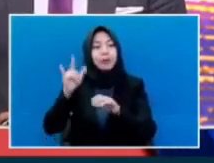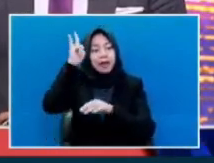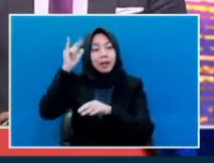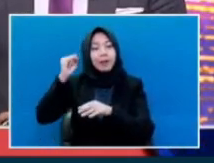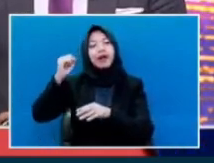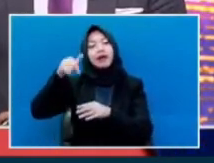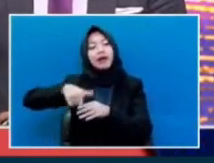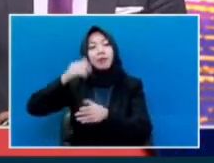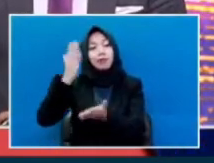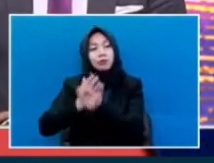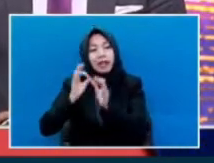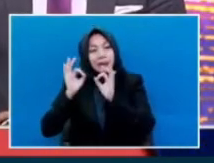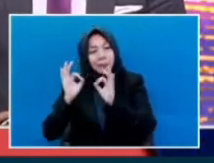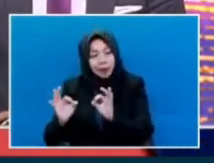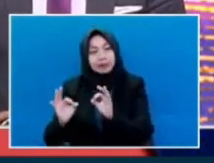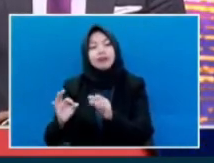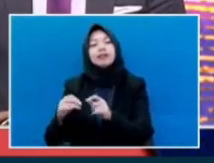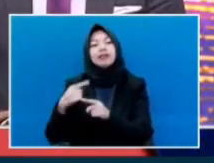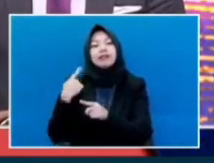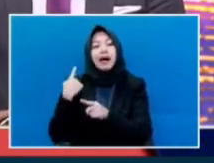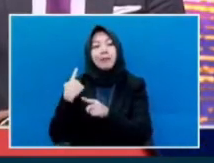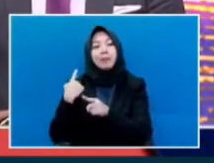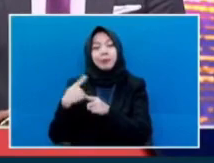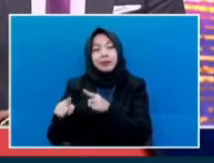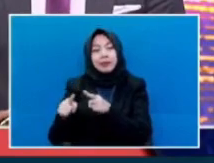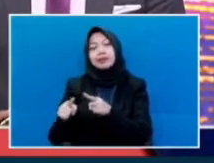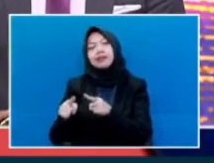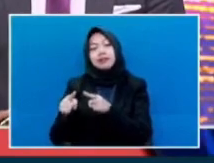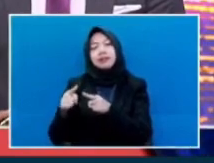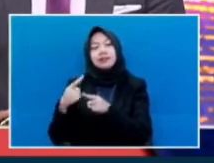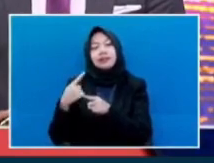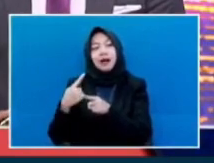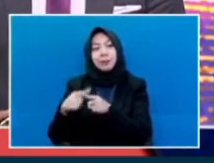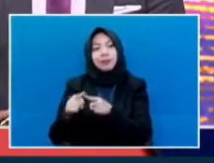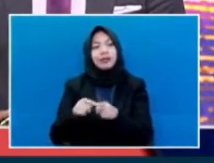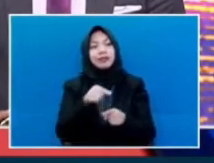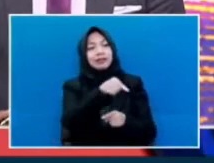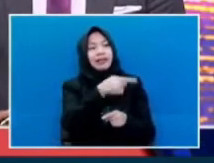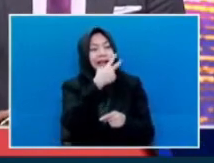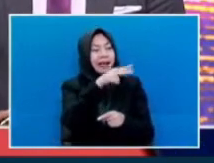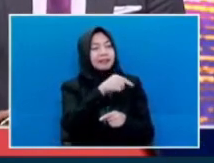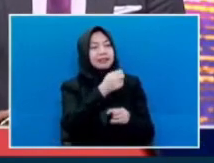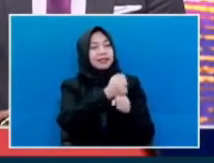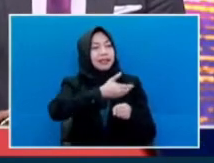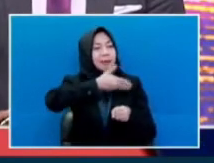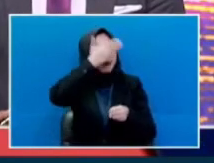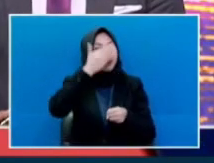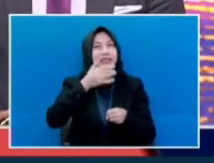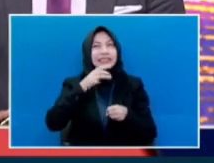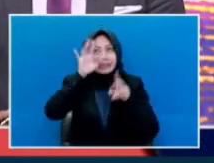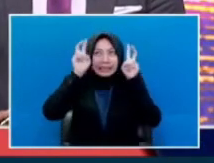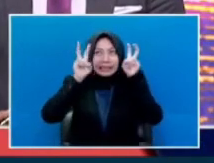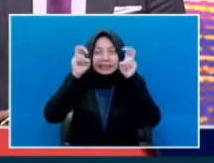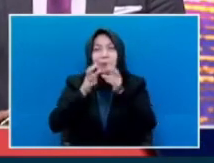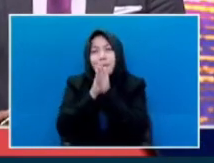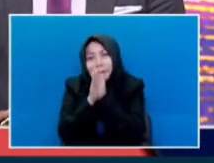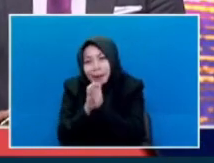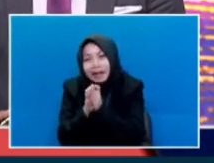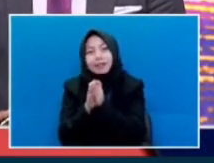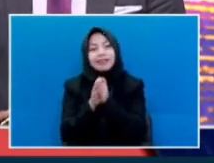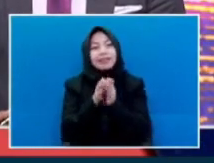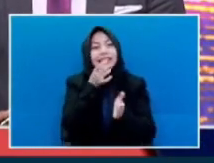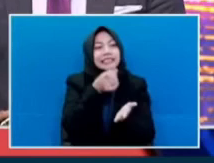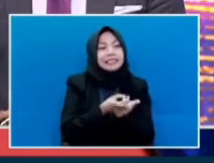pemilih bahwa ya ini gara-garanya Gibran enggak mau pamitan sebelum ee apa dia